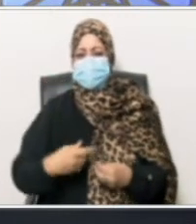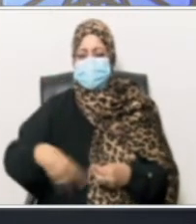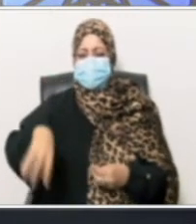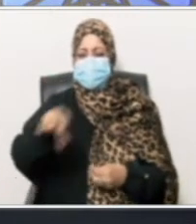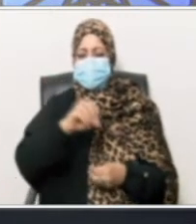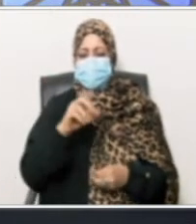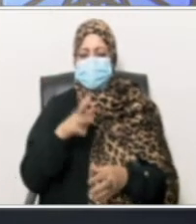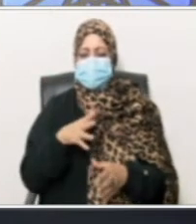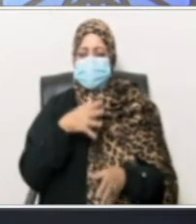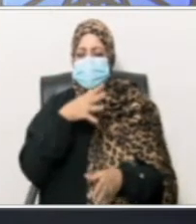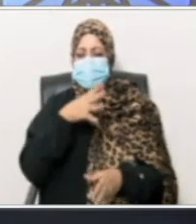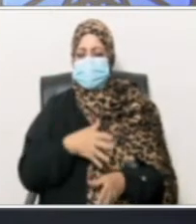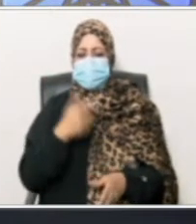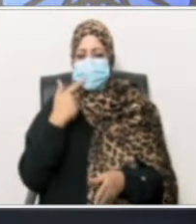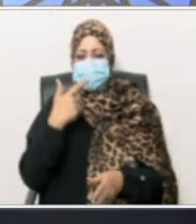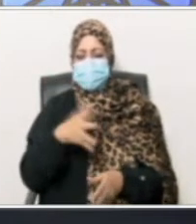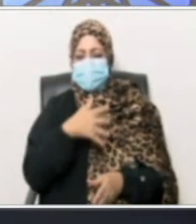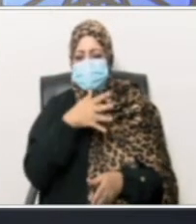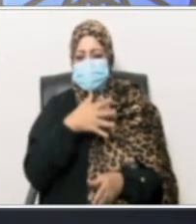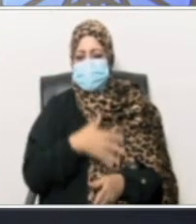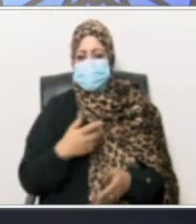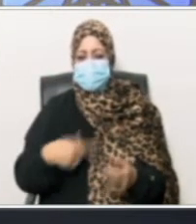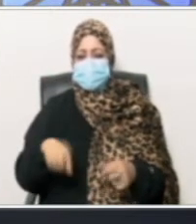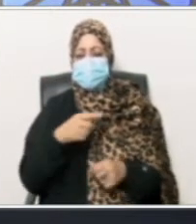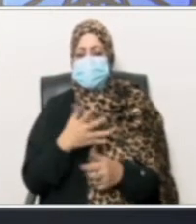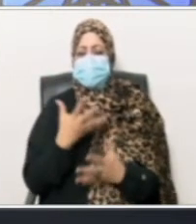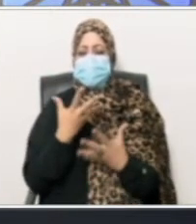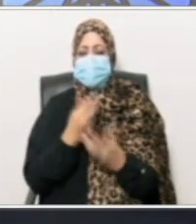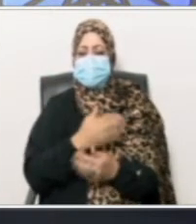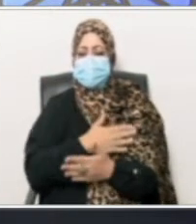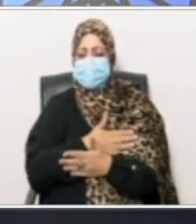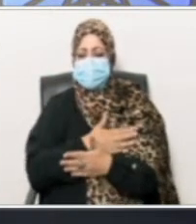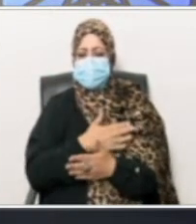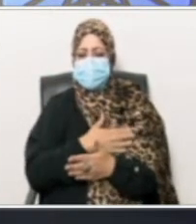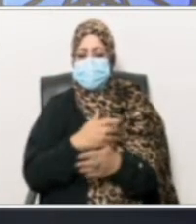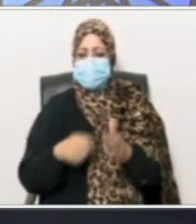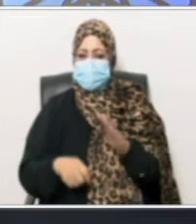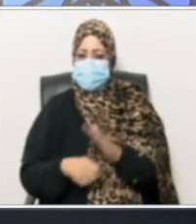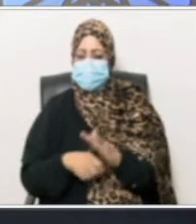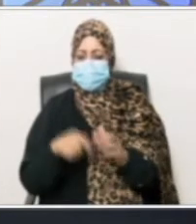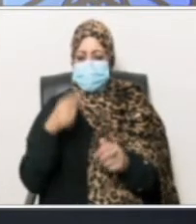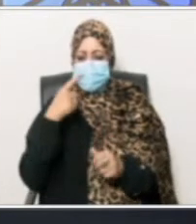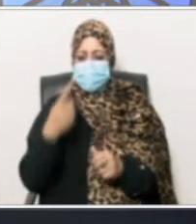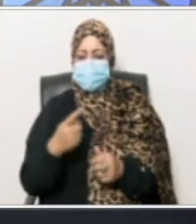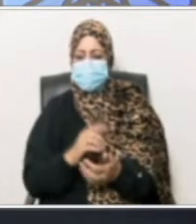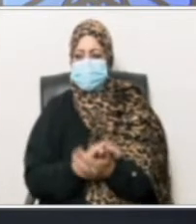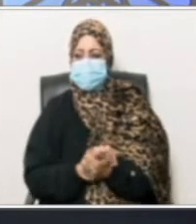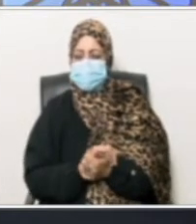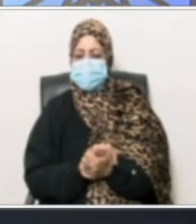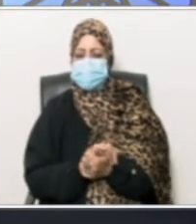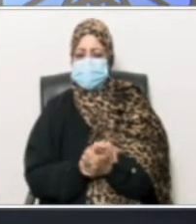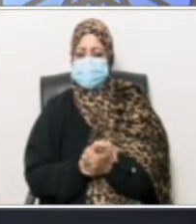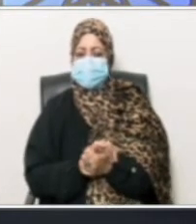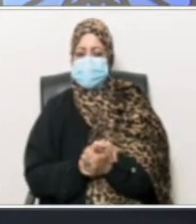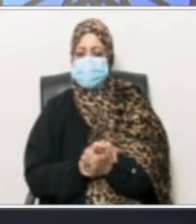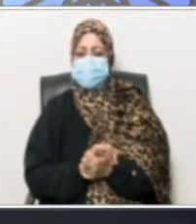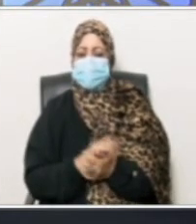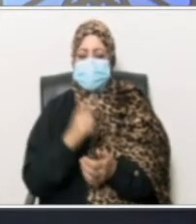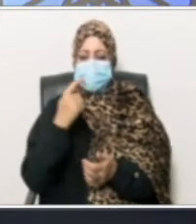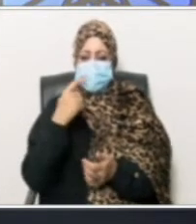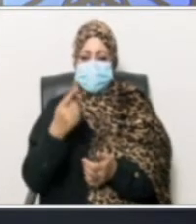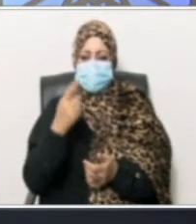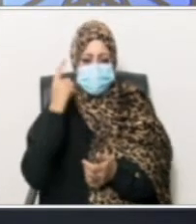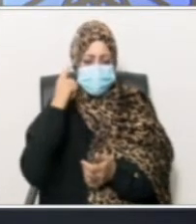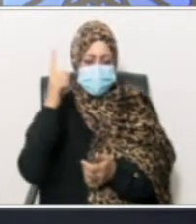العزيز. أريدك توجه كلمة للناس توجه في خطاب الكراهية وتحرر الحرب، حتى